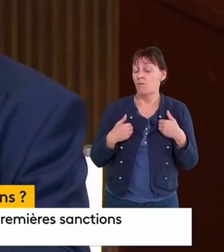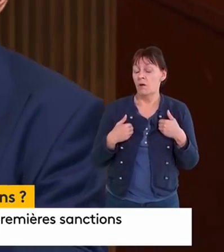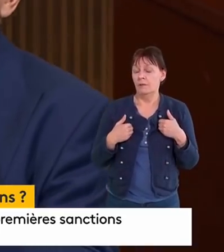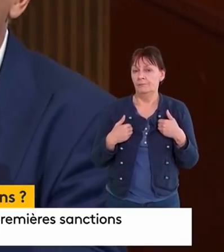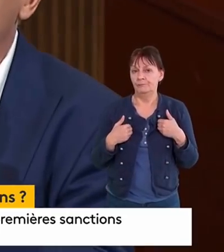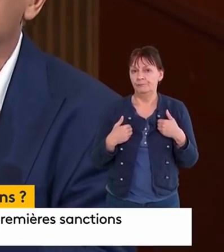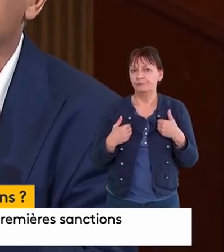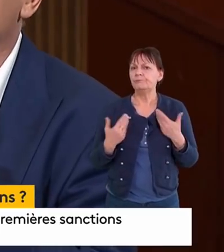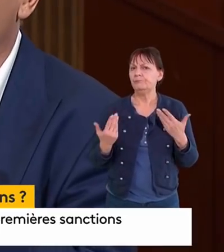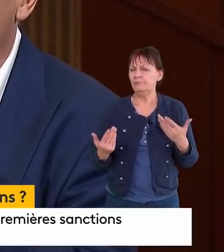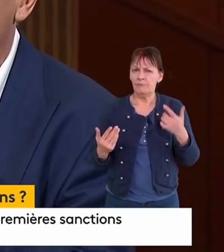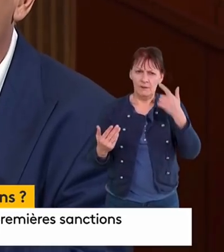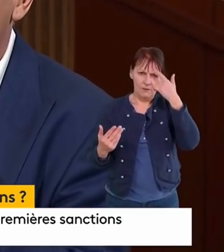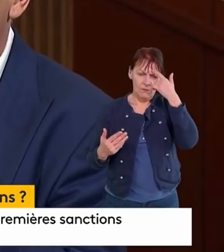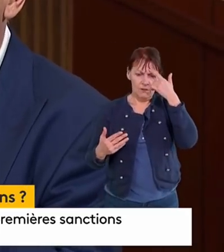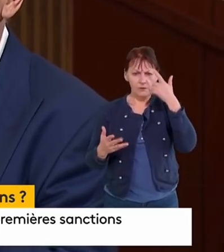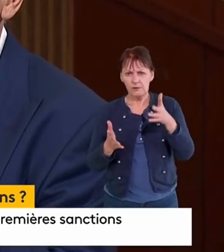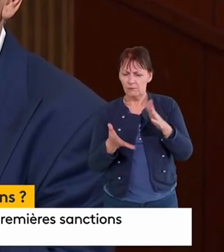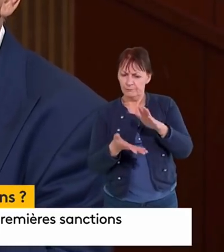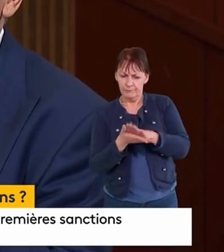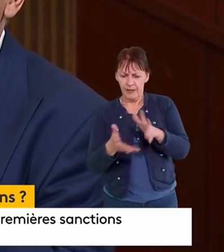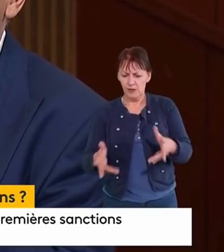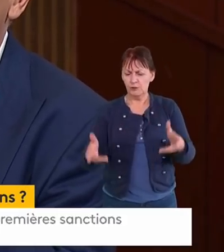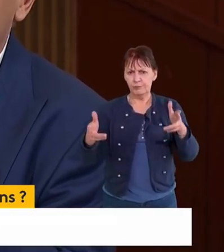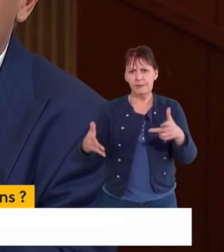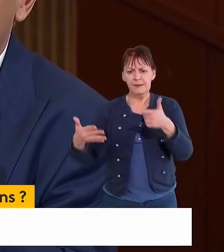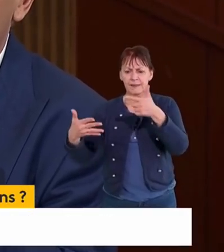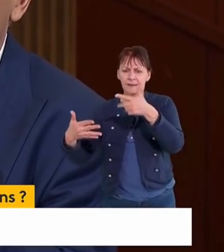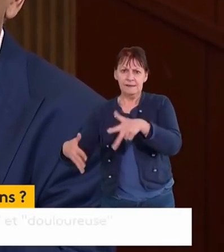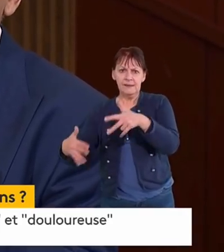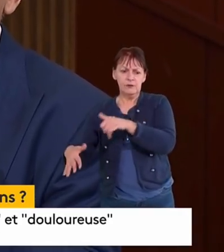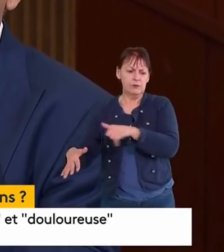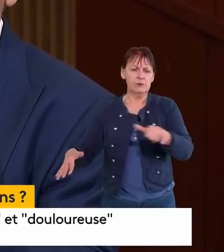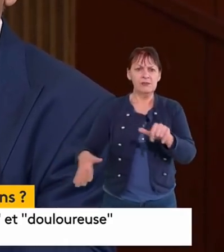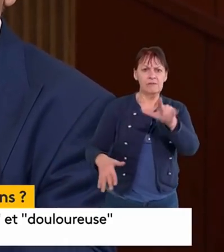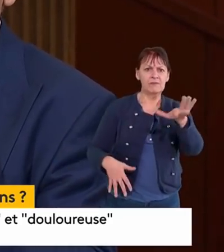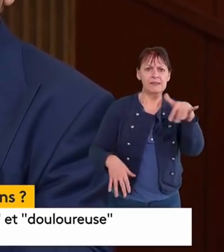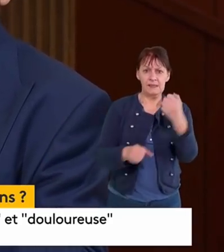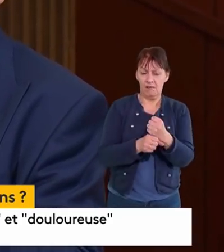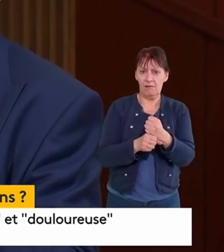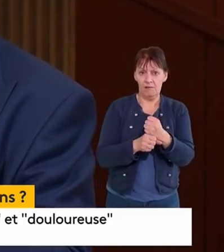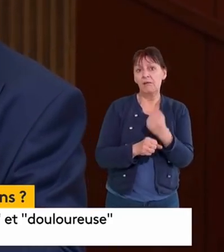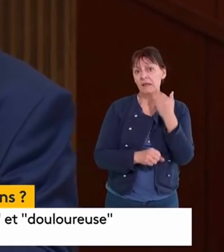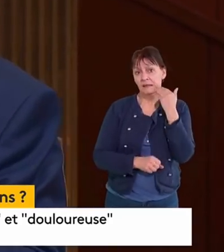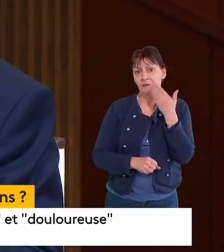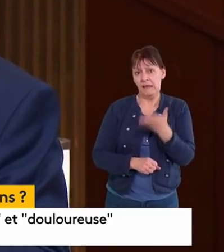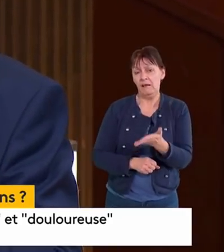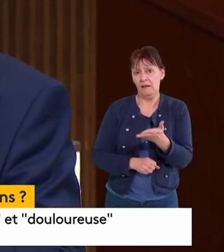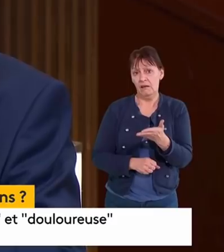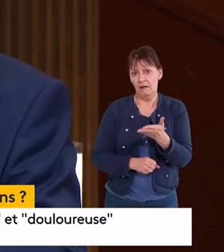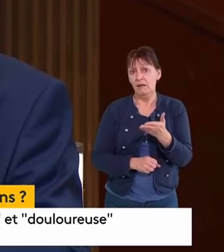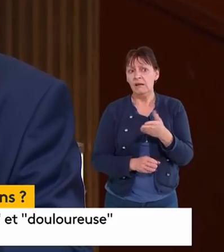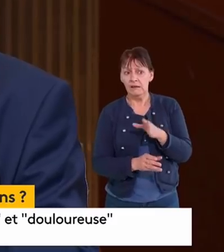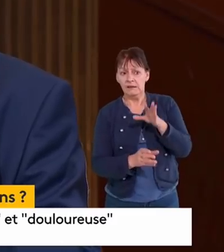pense notamment aux 18-25 ans, chez qui il y a un taux d'abstention qui est très élevé.